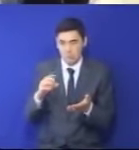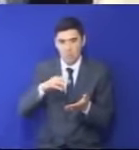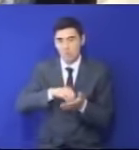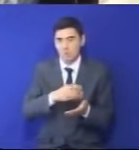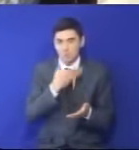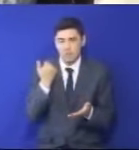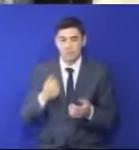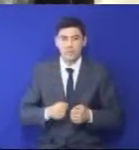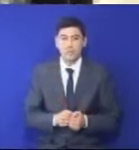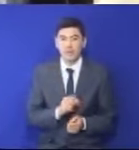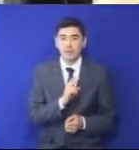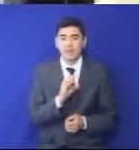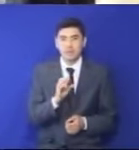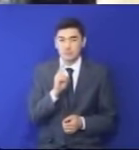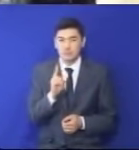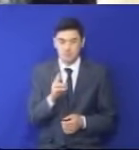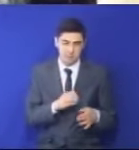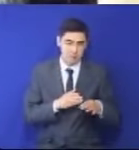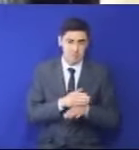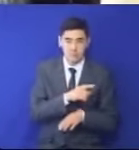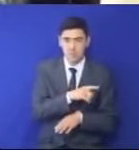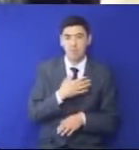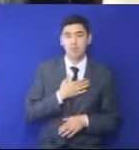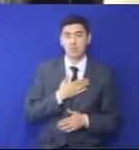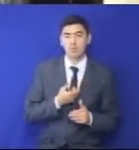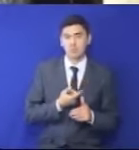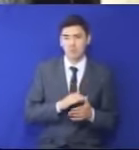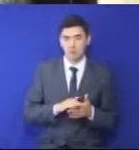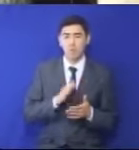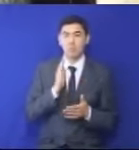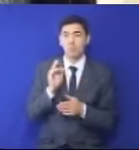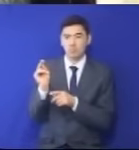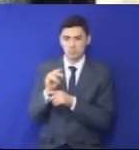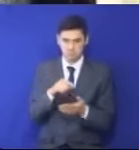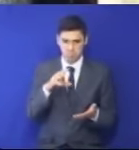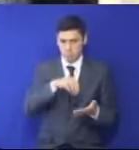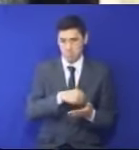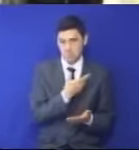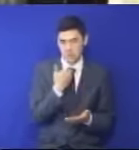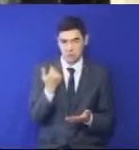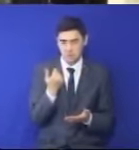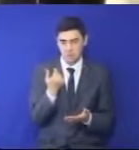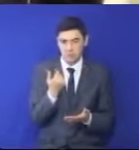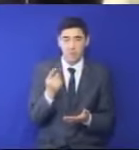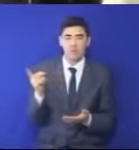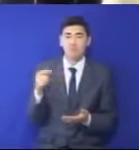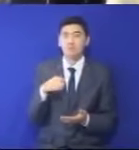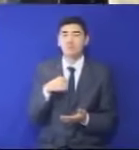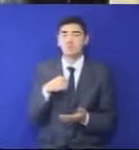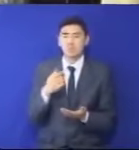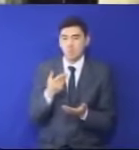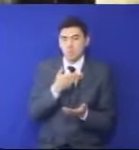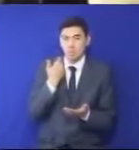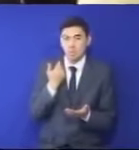Жеке бәтерейлері кооперативінде болдым. Тізімде аты жөнім жоқ, мүні ілерге жөнде жасауды бастады. Тізімде сіздің үйде сізде жоқсыз дейді.